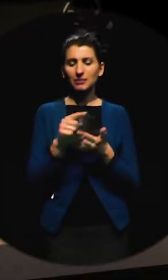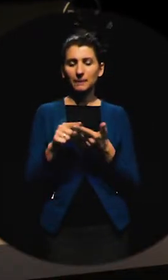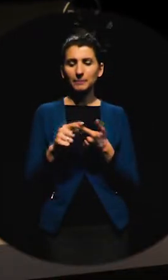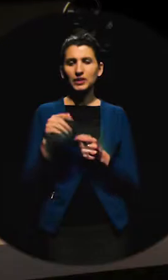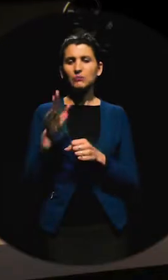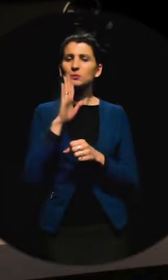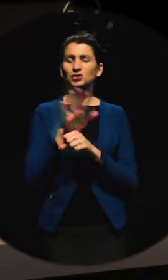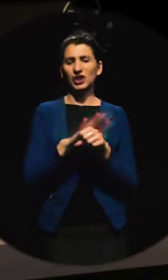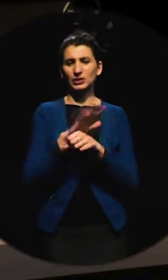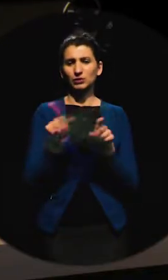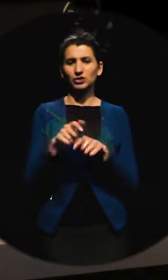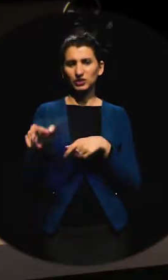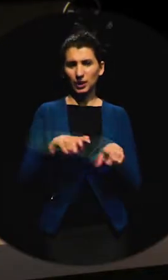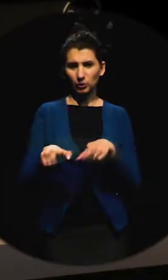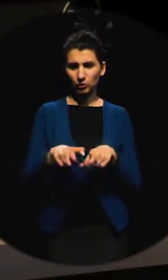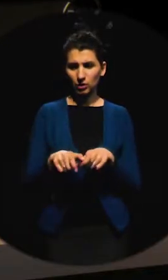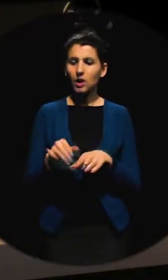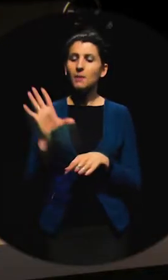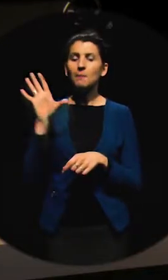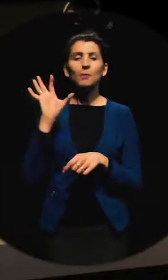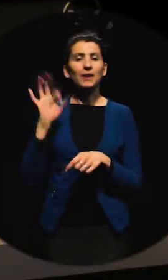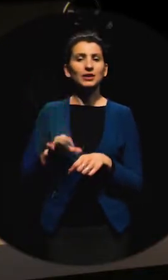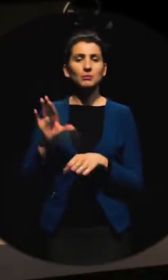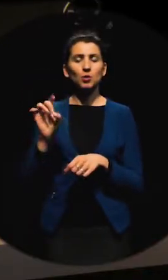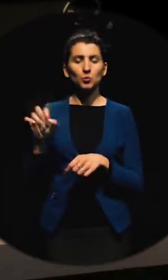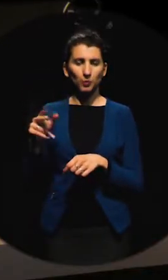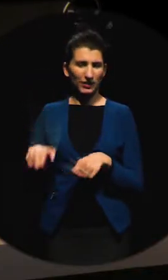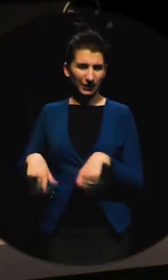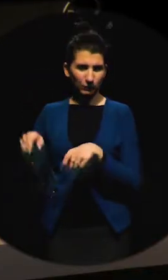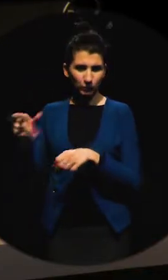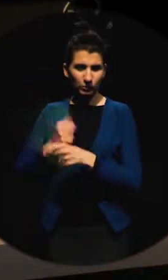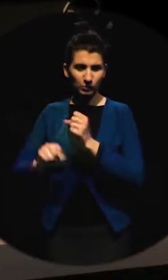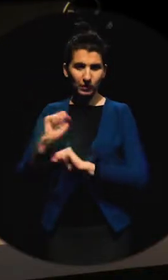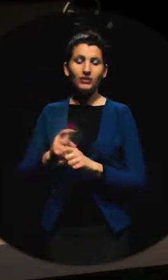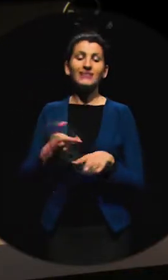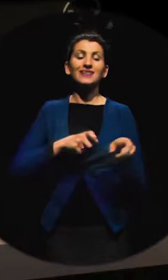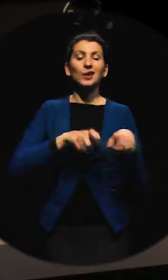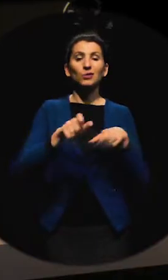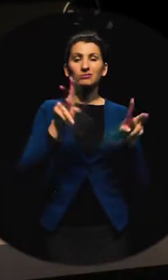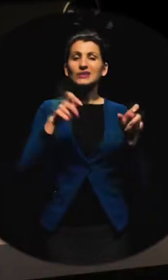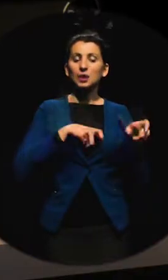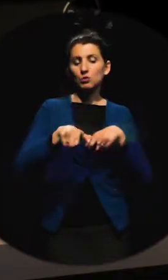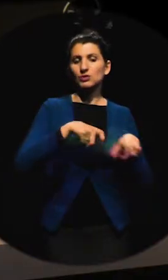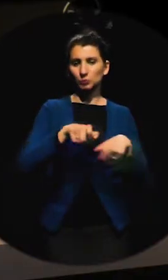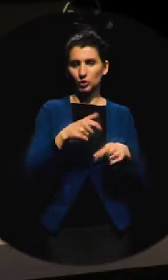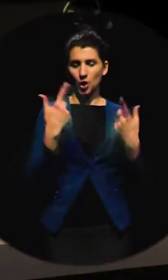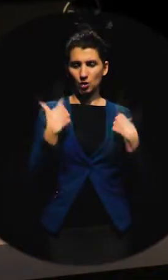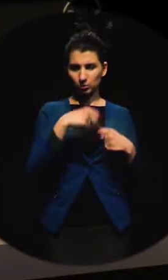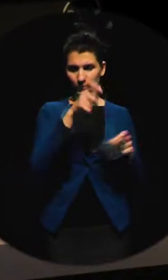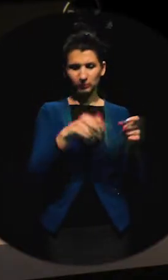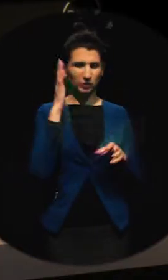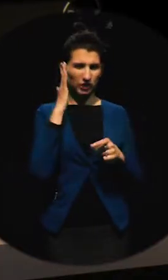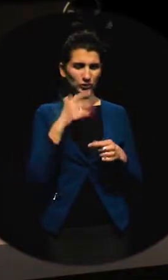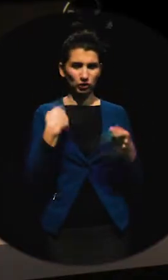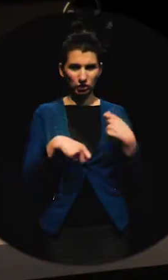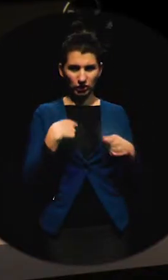znaczy Bogumiła D. terroryzuje mieszkańców Szczecina I